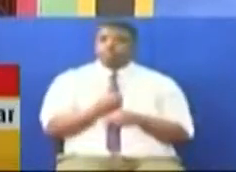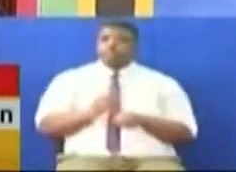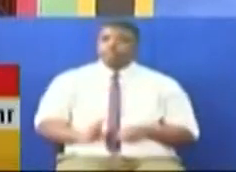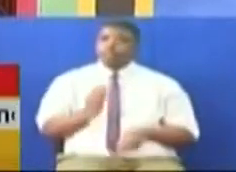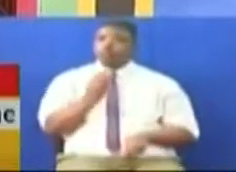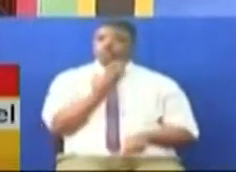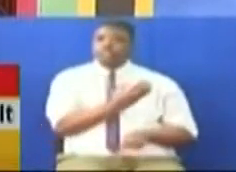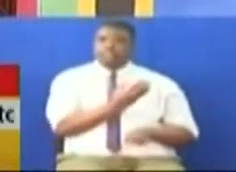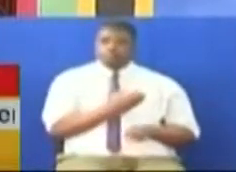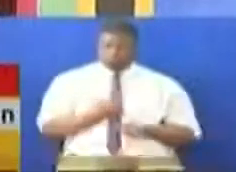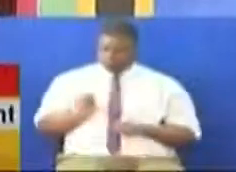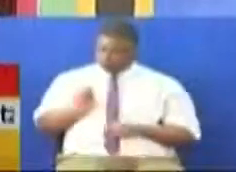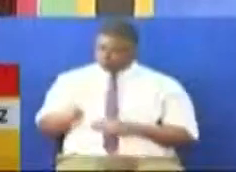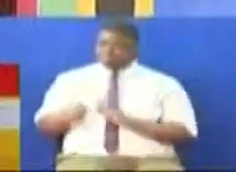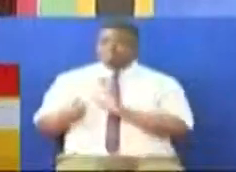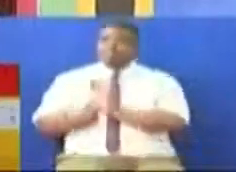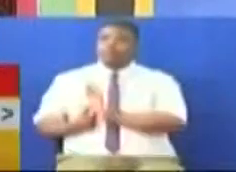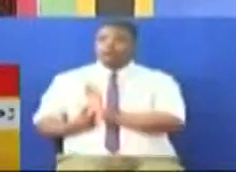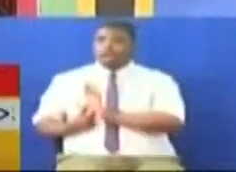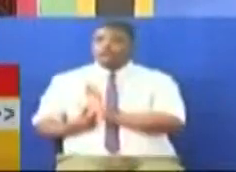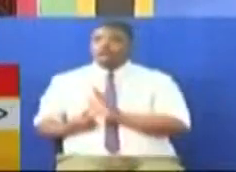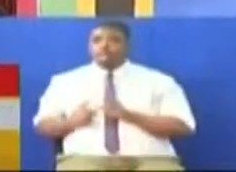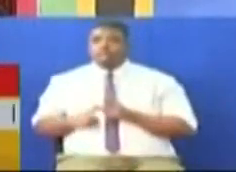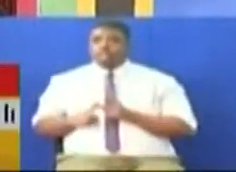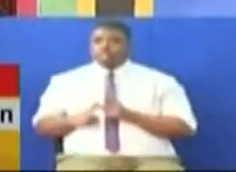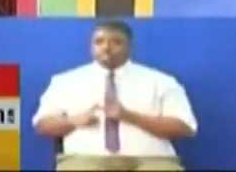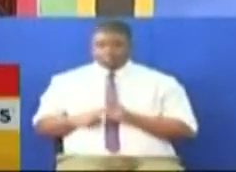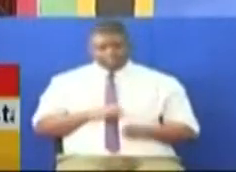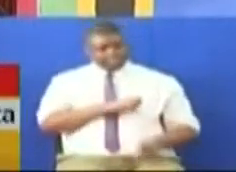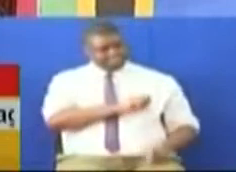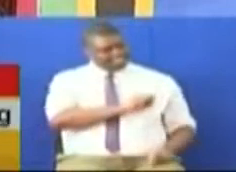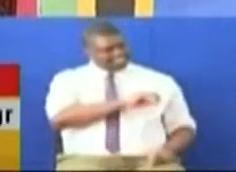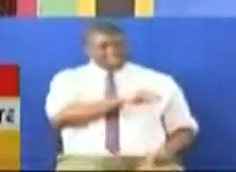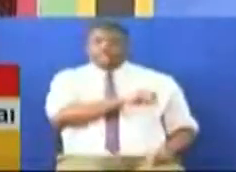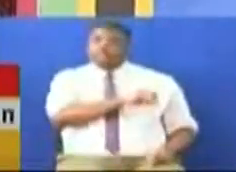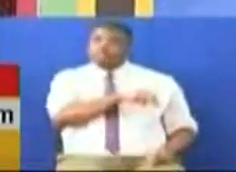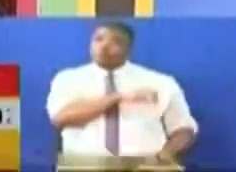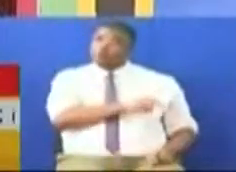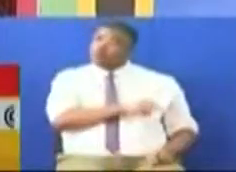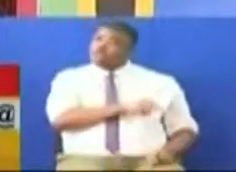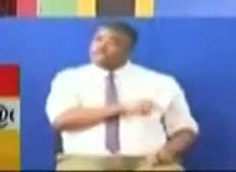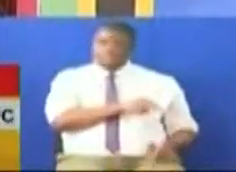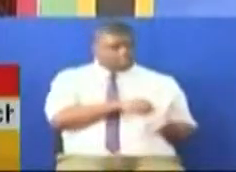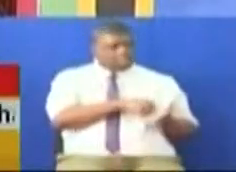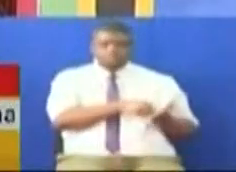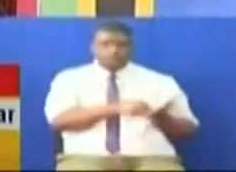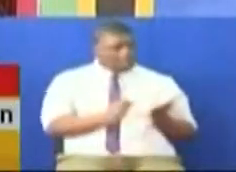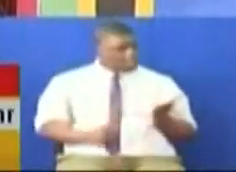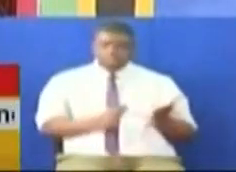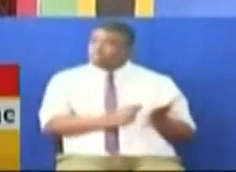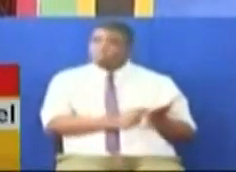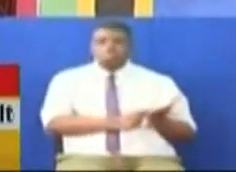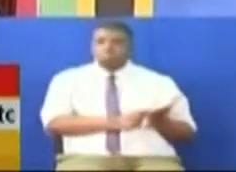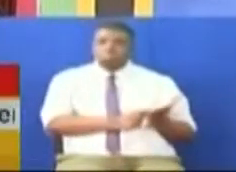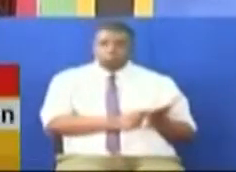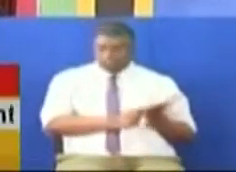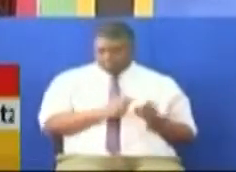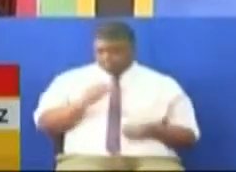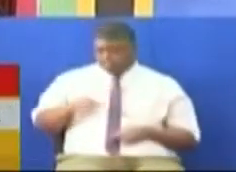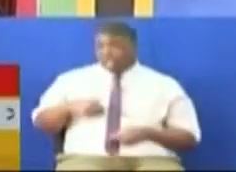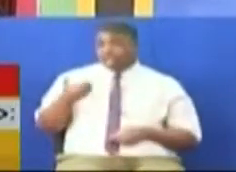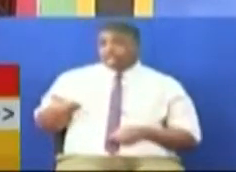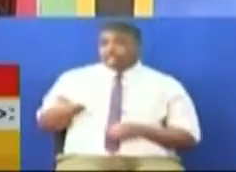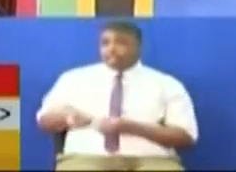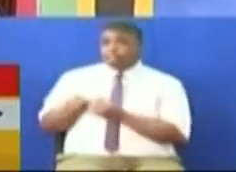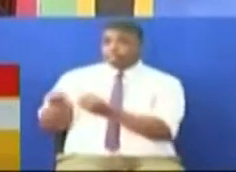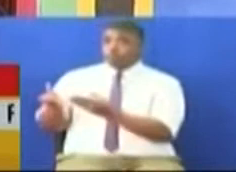bilioni 5.7. Lakini kilichotokea mheshimiwa speaker, Simon Group hakuweza kulipa zile hisa kama ambavyo ilikuwa imekubalika, na badala yake